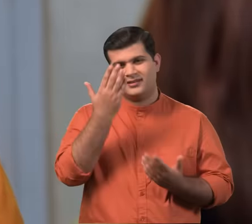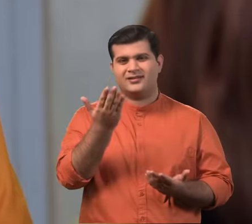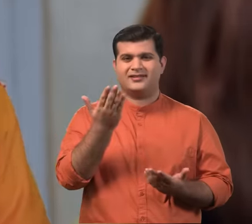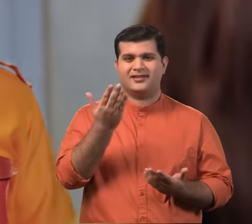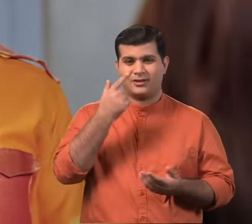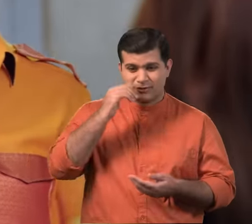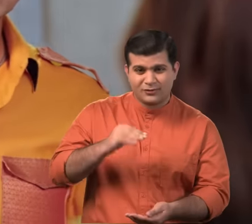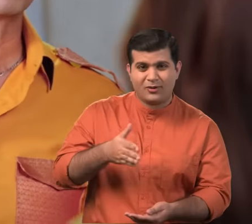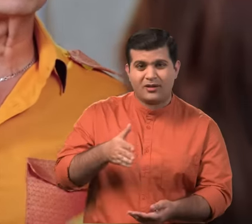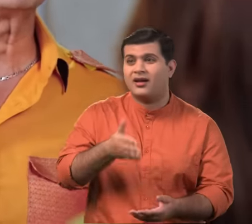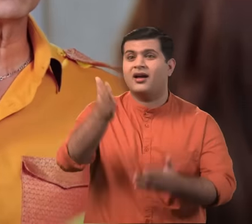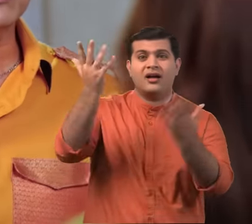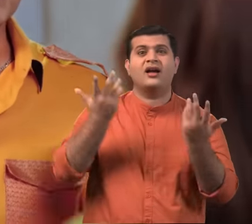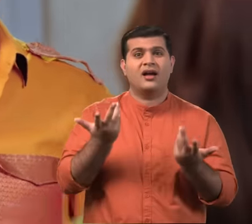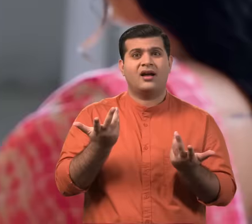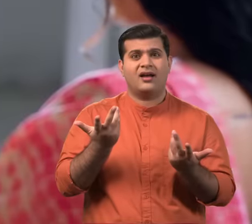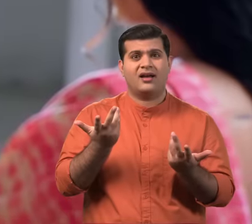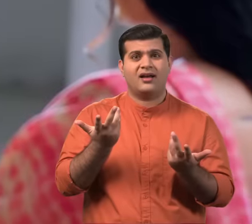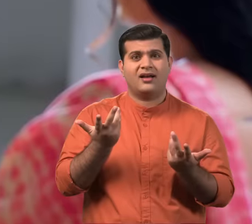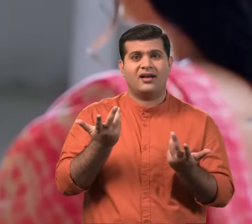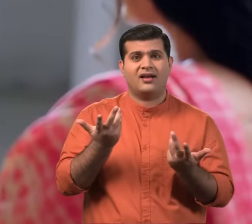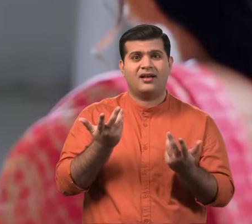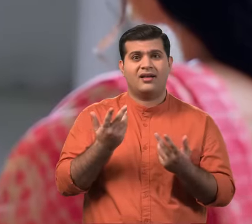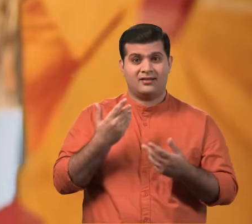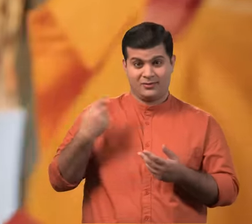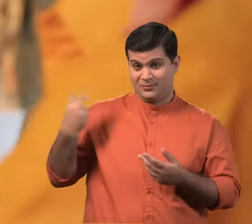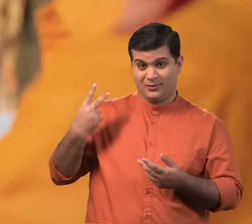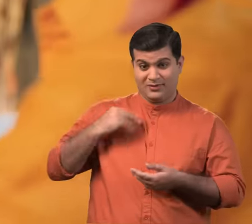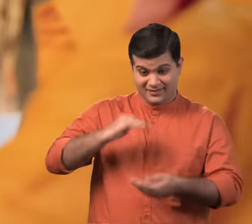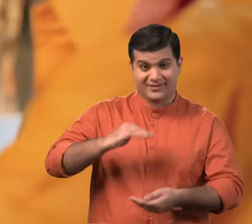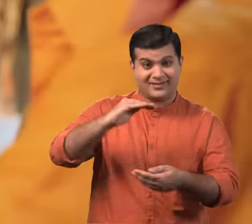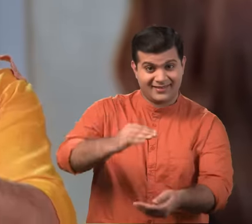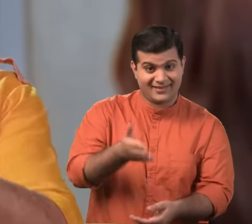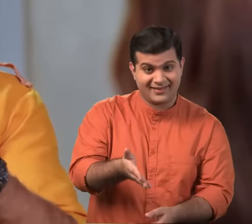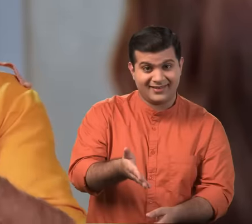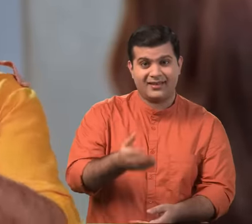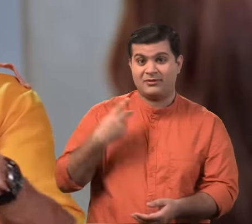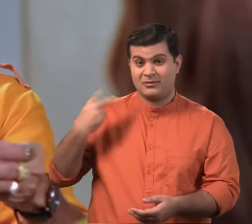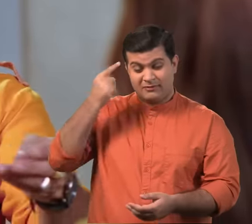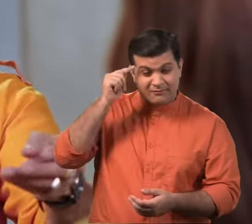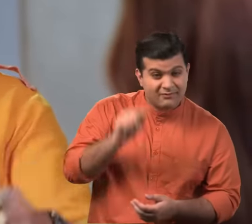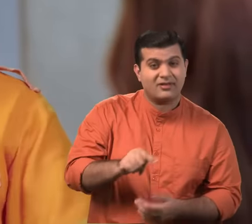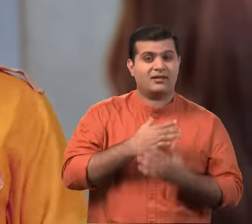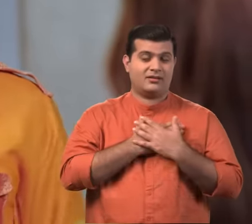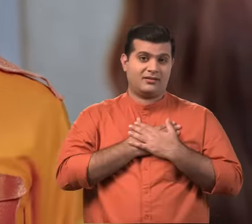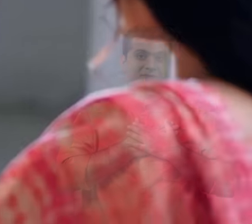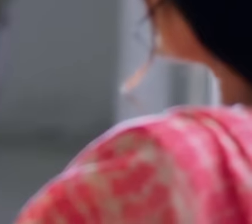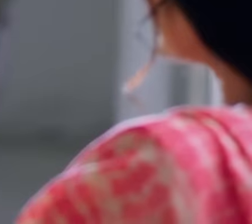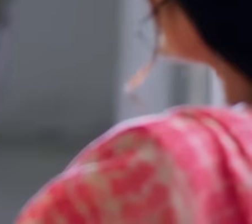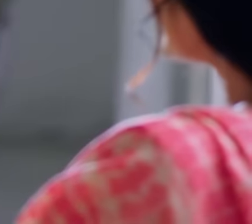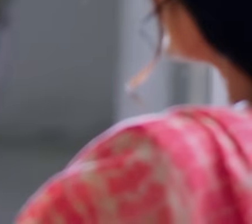बहू रानी कितने जाएगी, बच्ची ही छोटी साड़ी पोती ही हो, साड़े दोनों के कलेजे का टुकड़ा